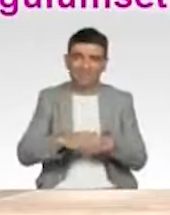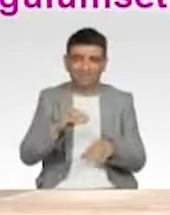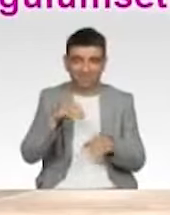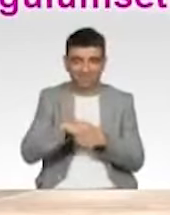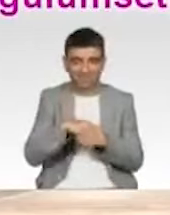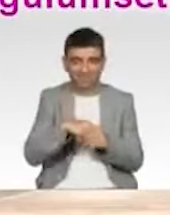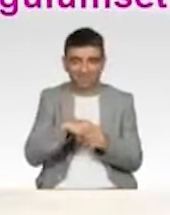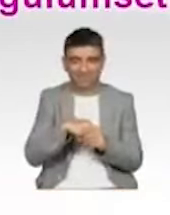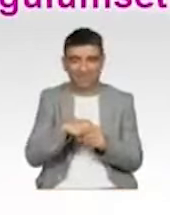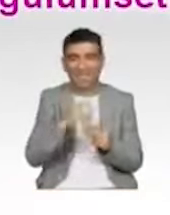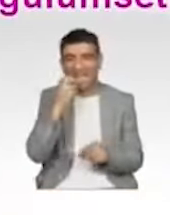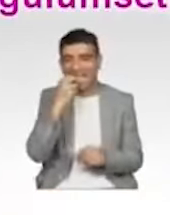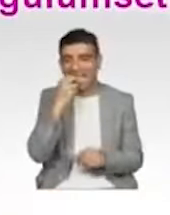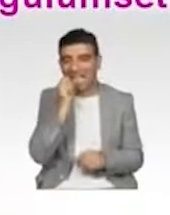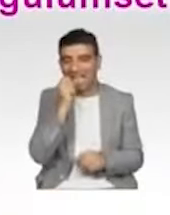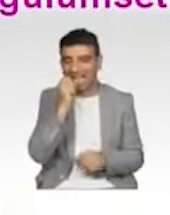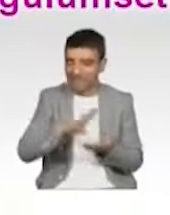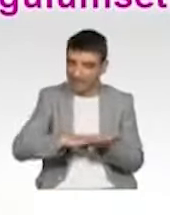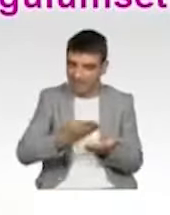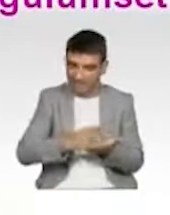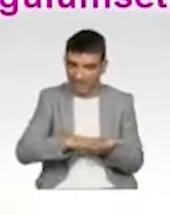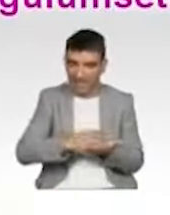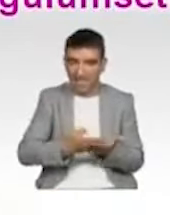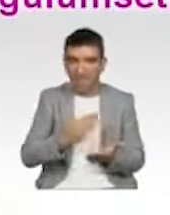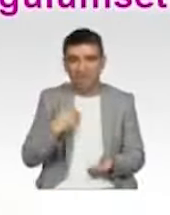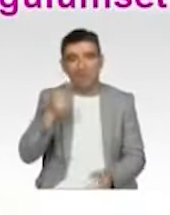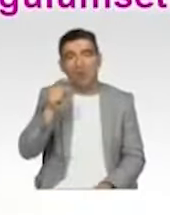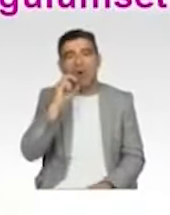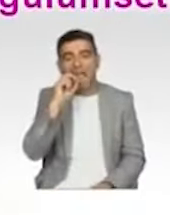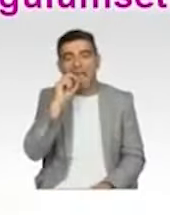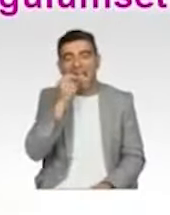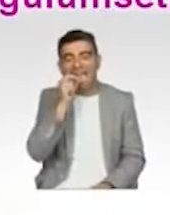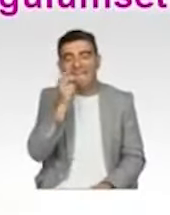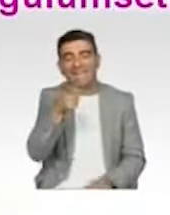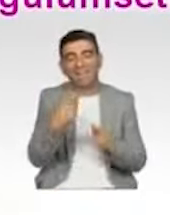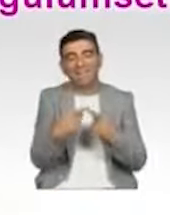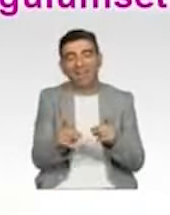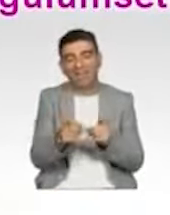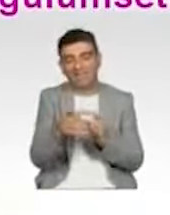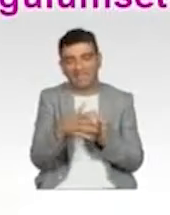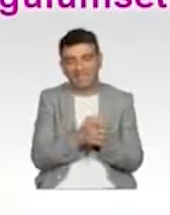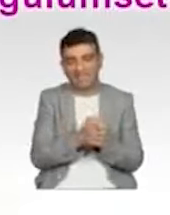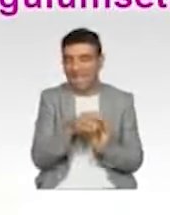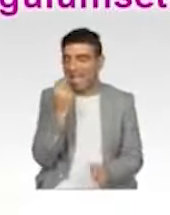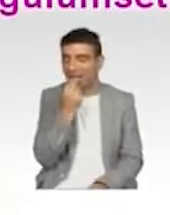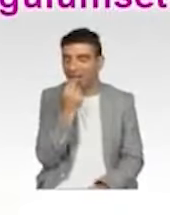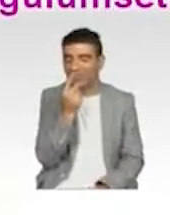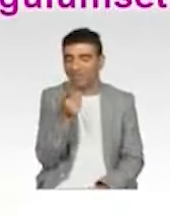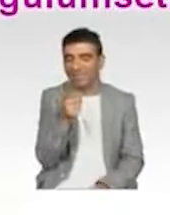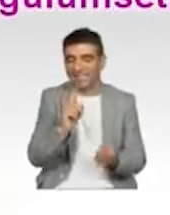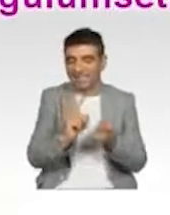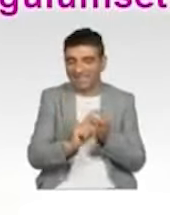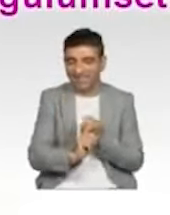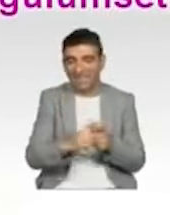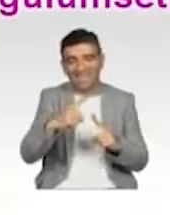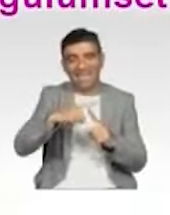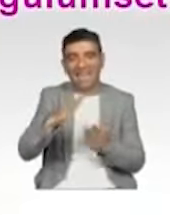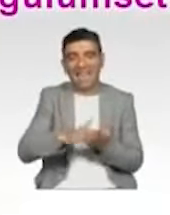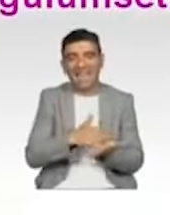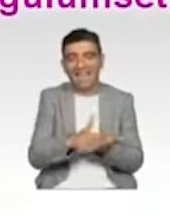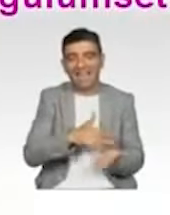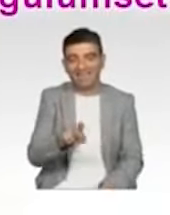da erik de kızartılıyor. Erik. Bizim oradaki erik farklı bu arada. Böyle ekşili ve tereyağlı